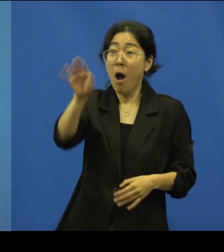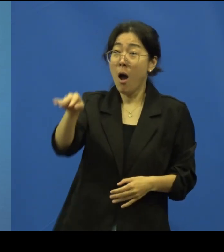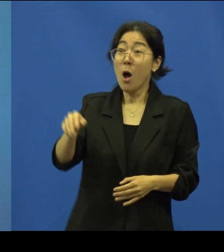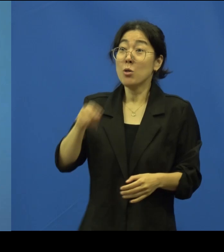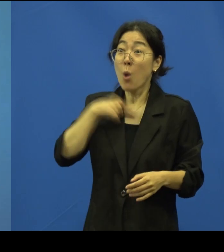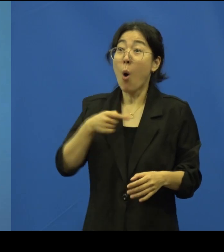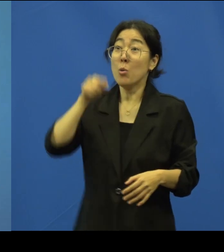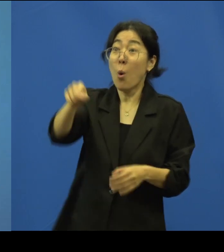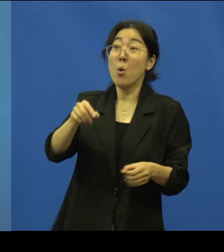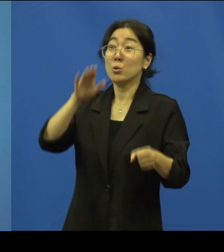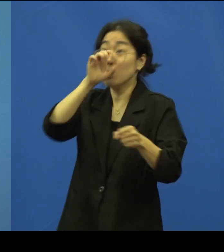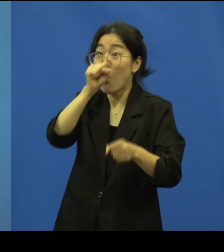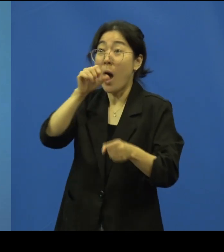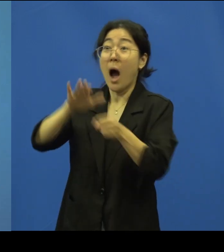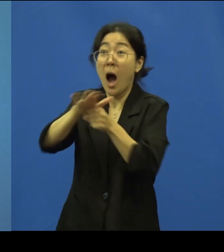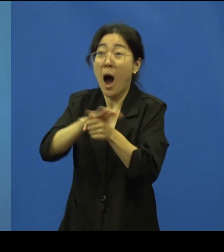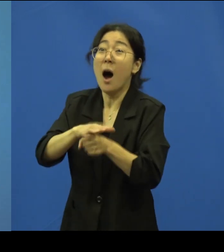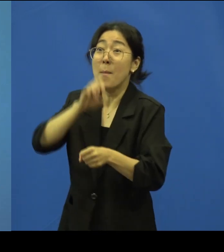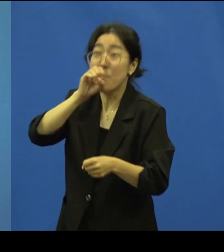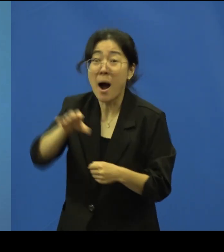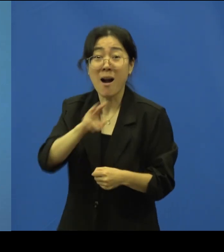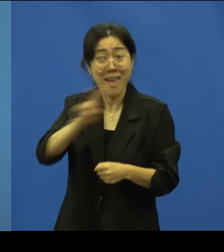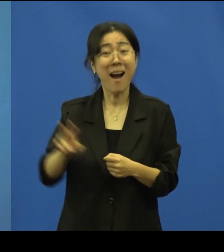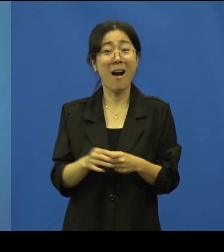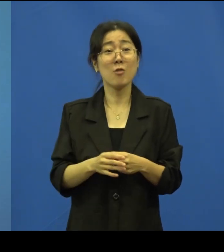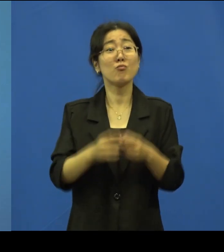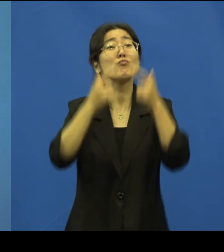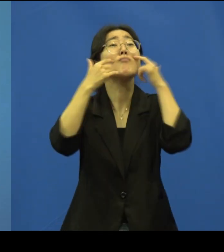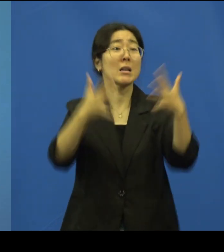말을 딱 할 때 그 진짜예요.